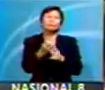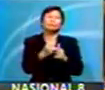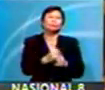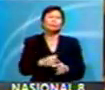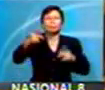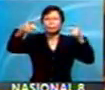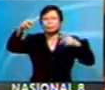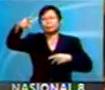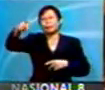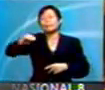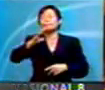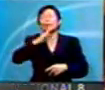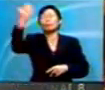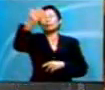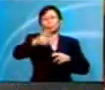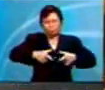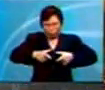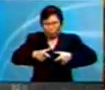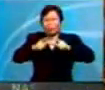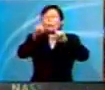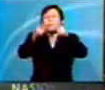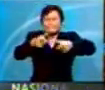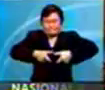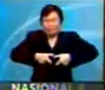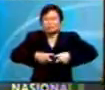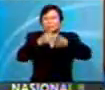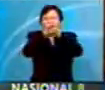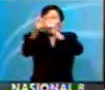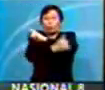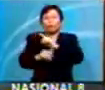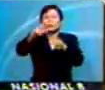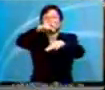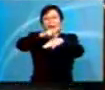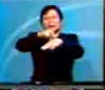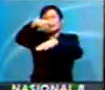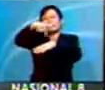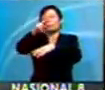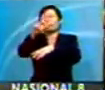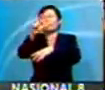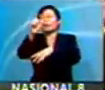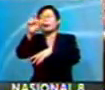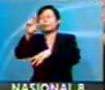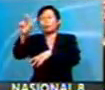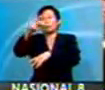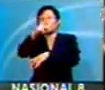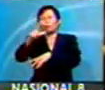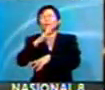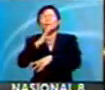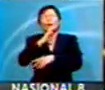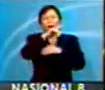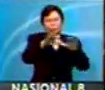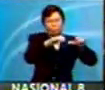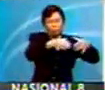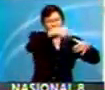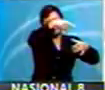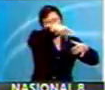Perdana Menteri berucap selepas menyampaikan pingat kedaulatan negara di pusat latihan polis pulap pol Kuala Lumpur beliau jelas merujuk kepada isu pasukan